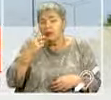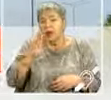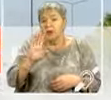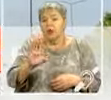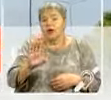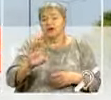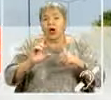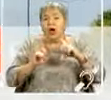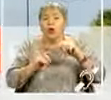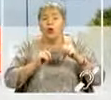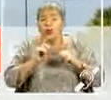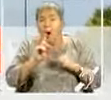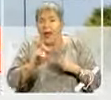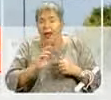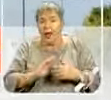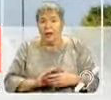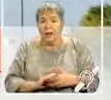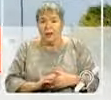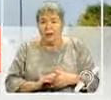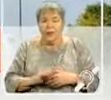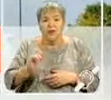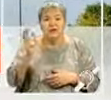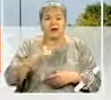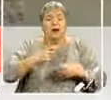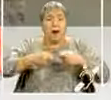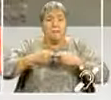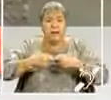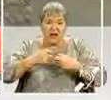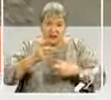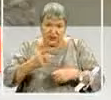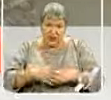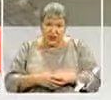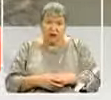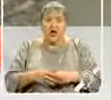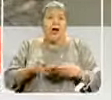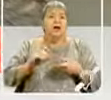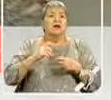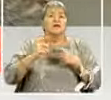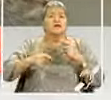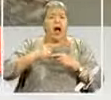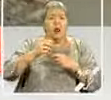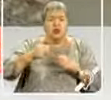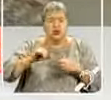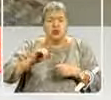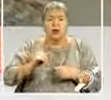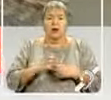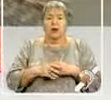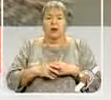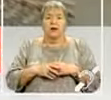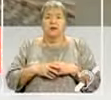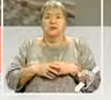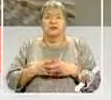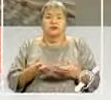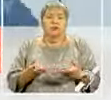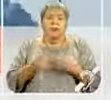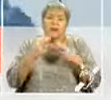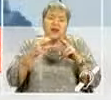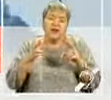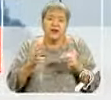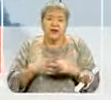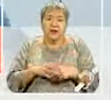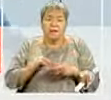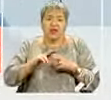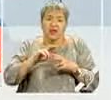deșeuri din plastice, cauciucuri, spume poliuretanice,